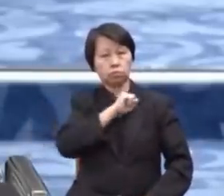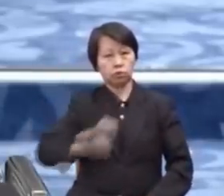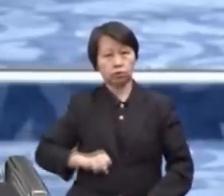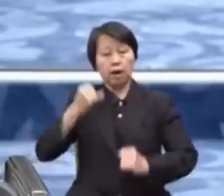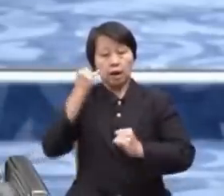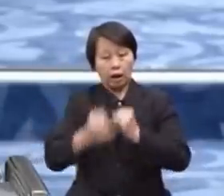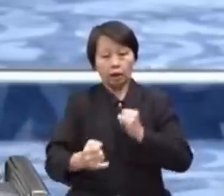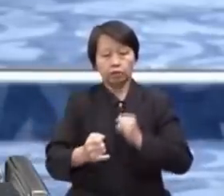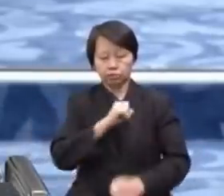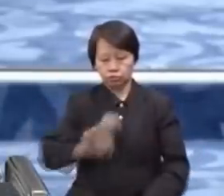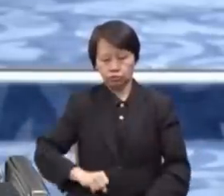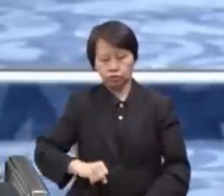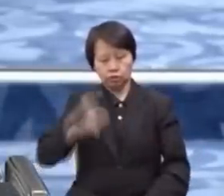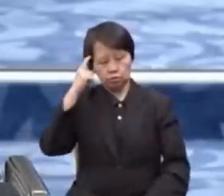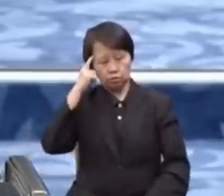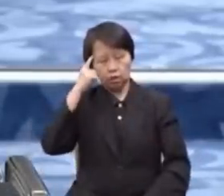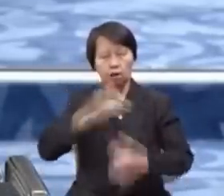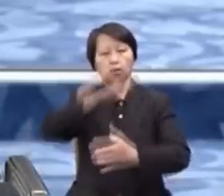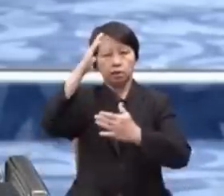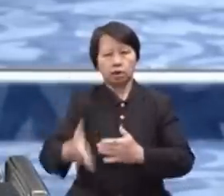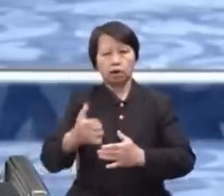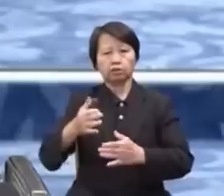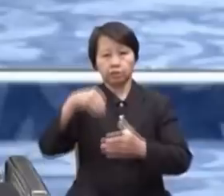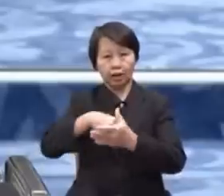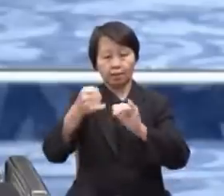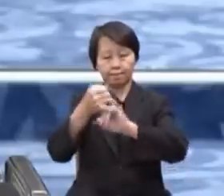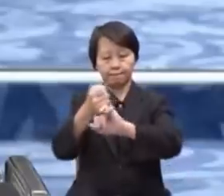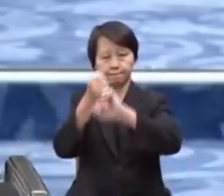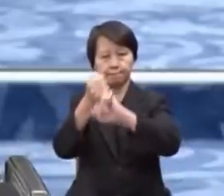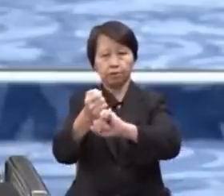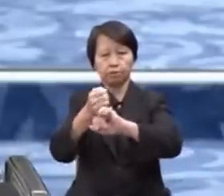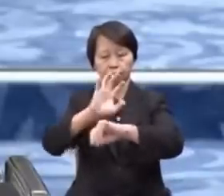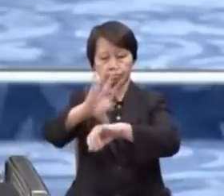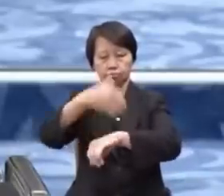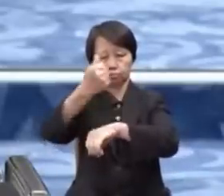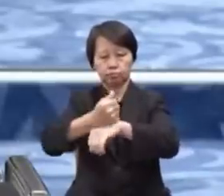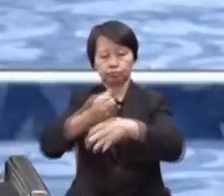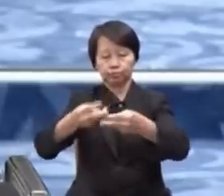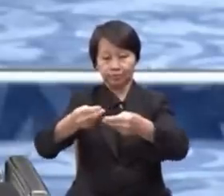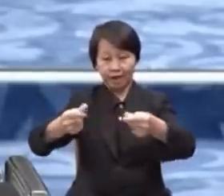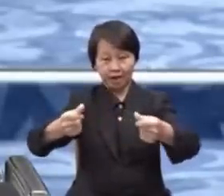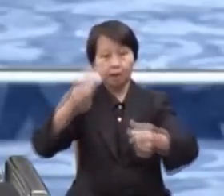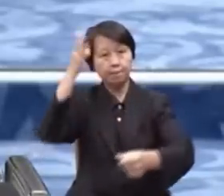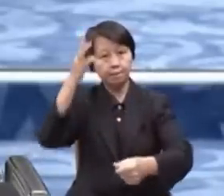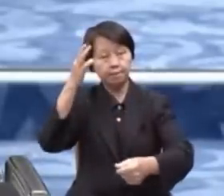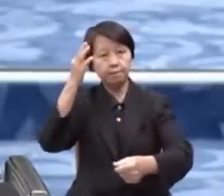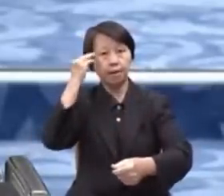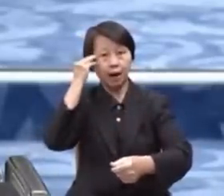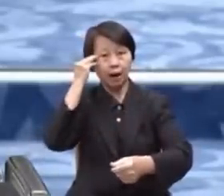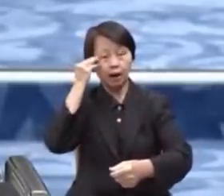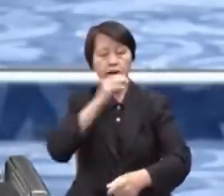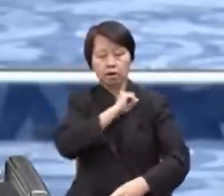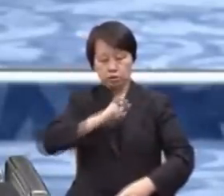akhirnya ditamatkan dalam perjanjian penumbuhan sekutuan Tanah Melayu di mana